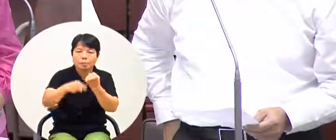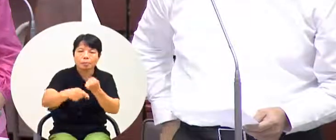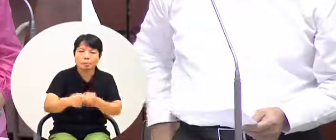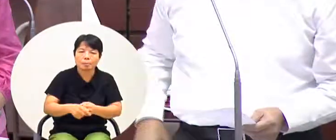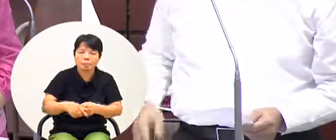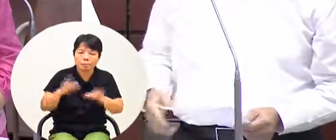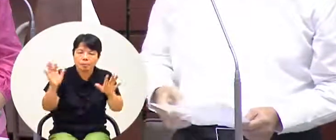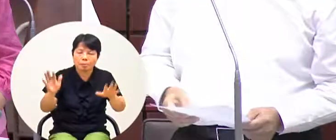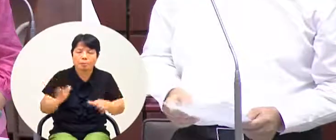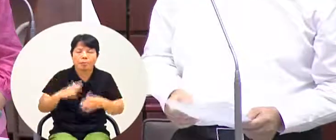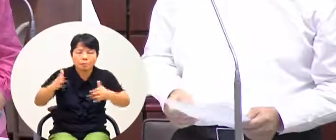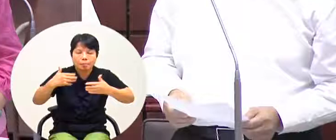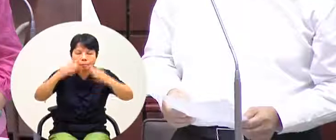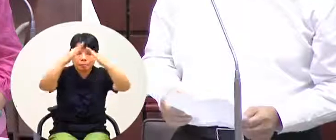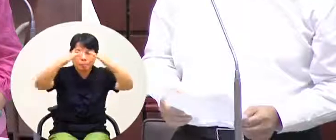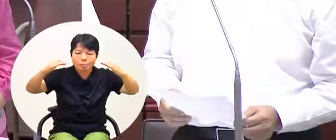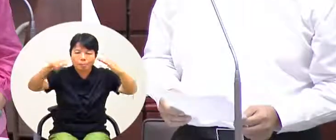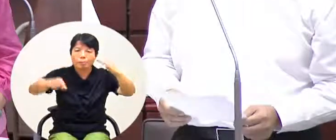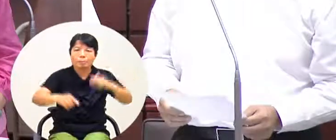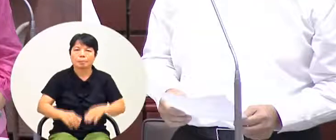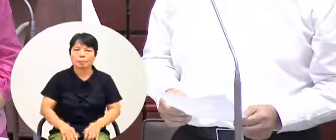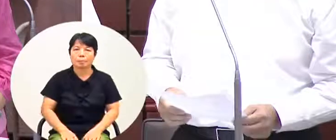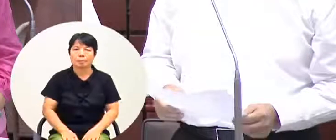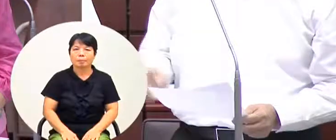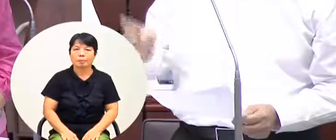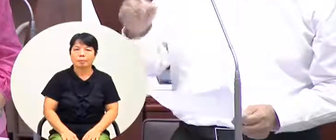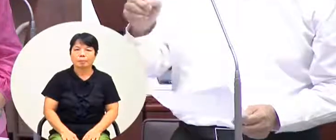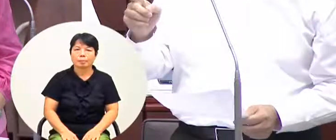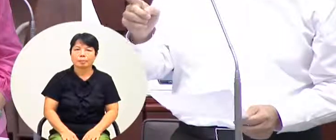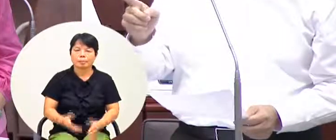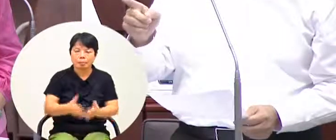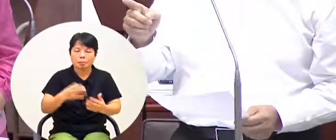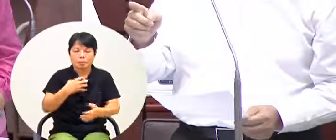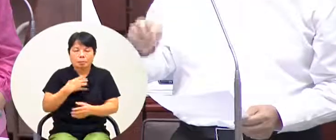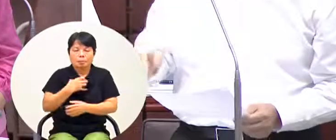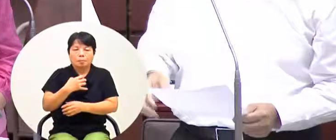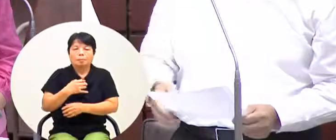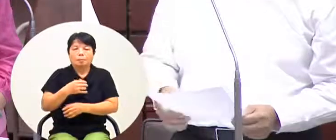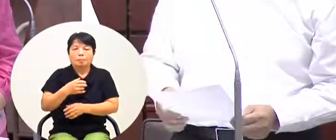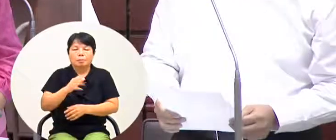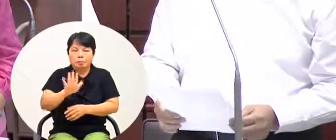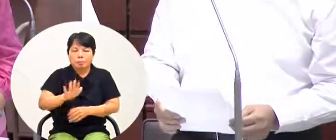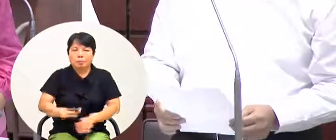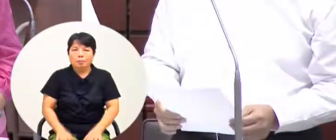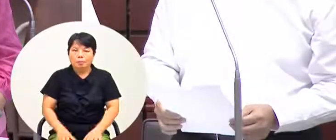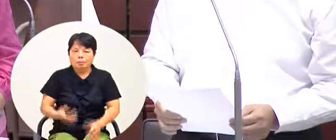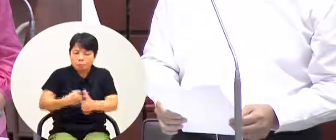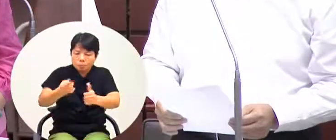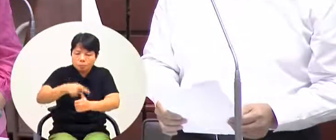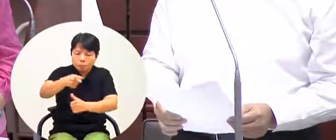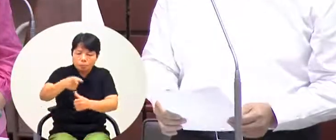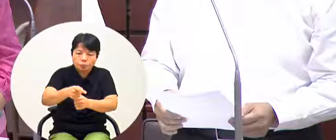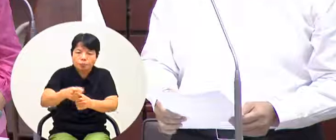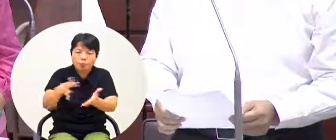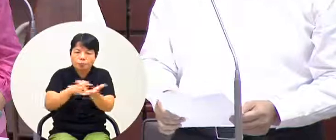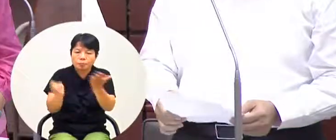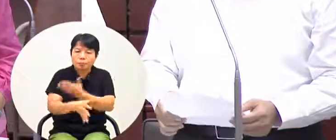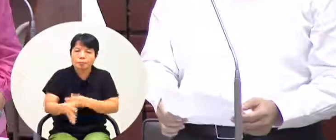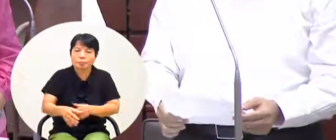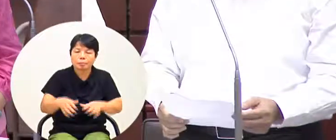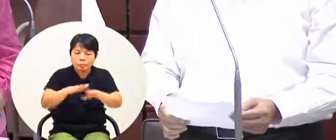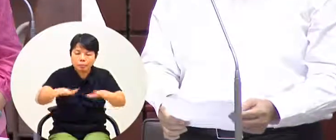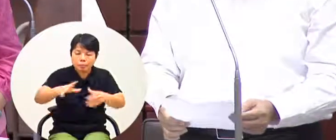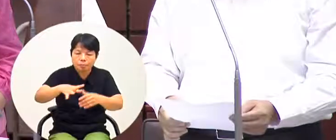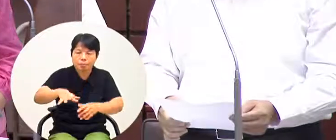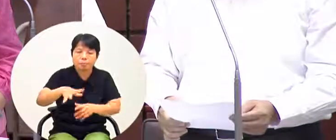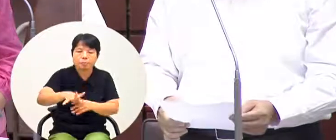分坦白讲是蛮危险的，这个我们会优先来处理。我想讲安全第一啦安全第一。另